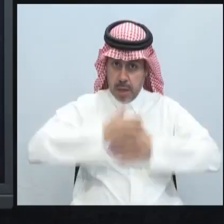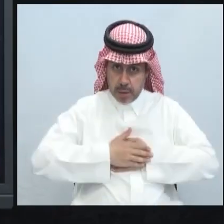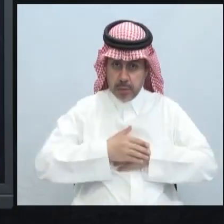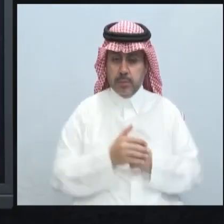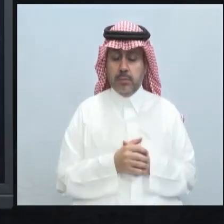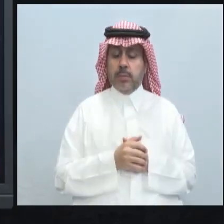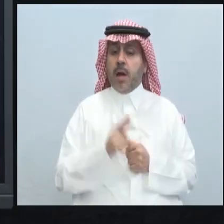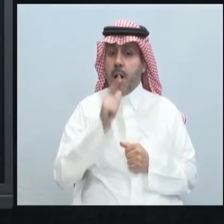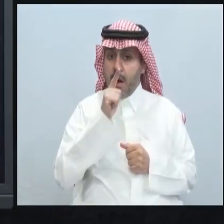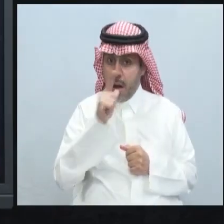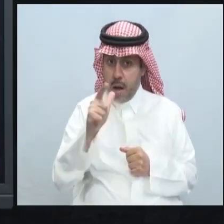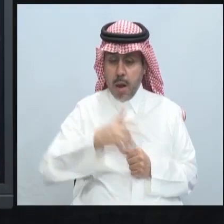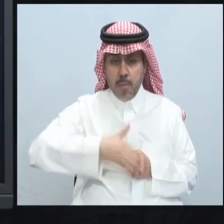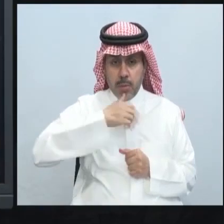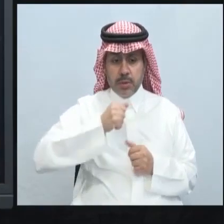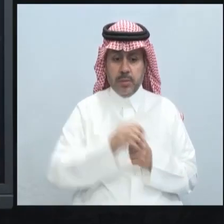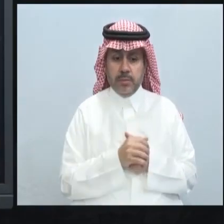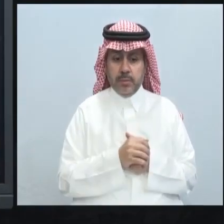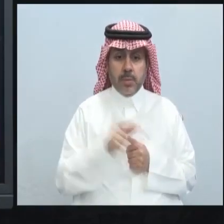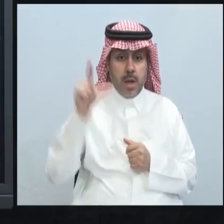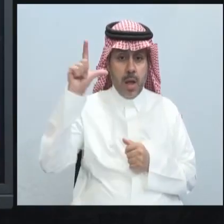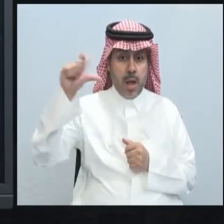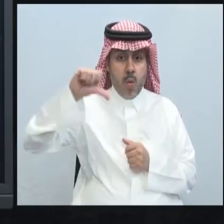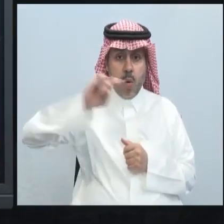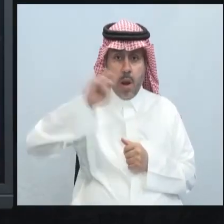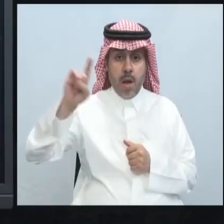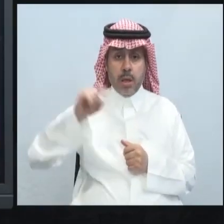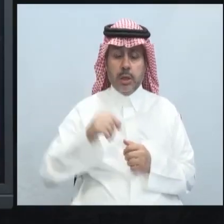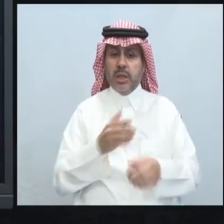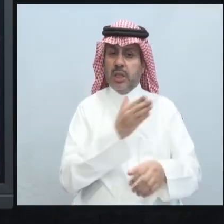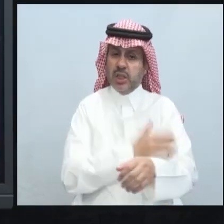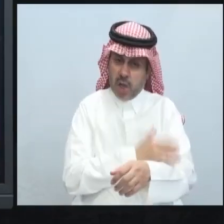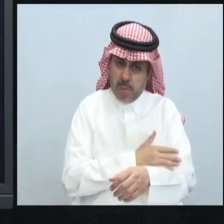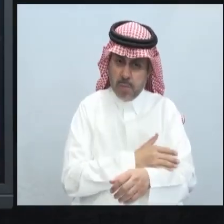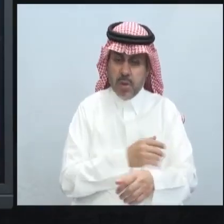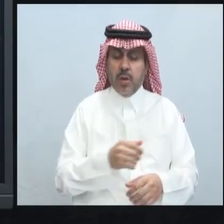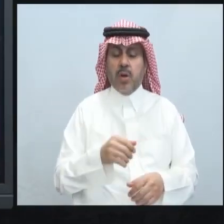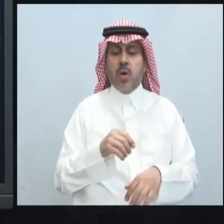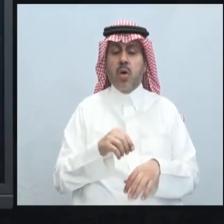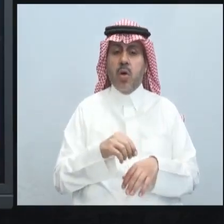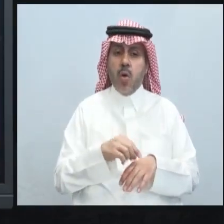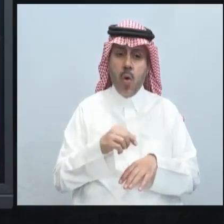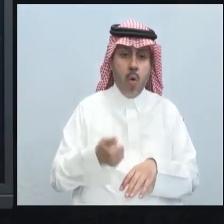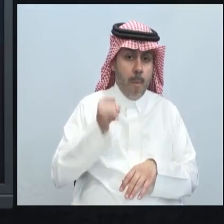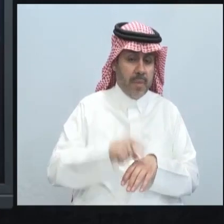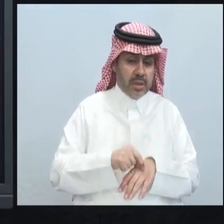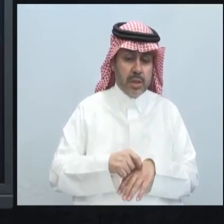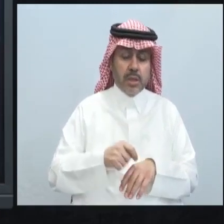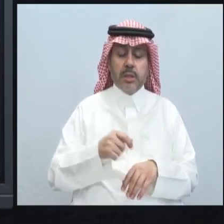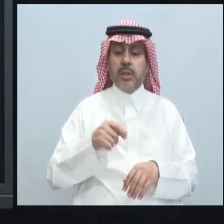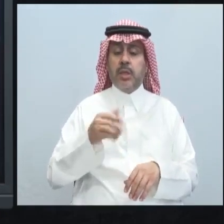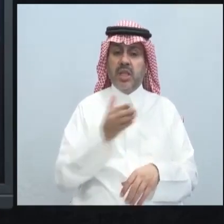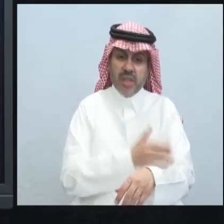قال النبي صلى الله عليه وسلم لولا ان اشق على امتي لامرتهم بالسواك عند كل